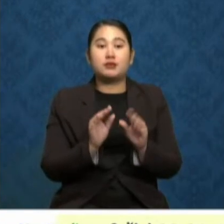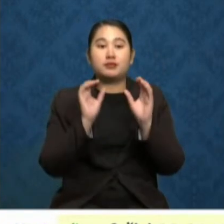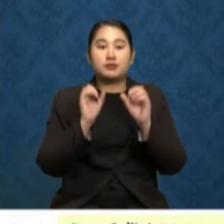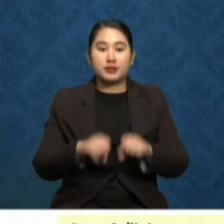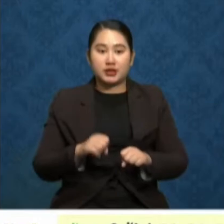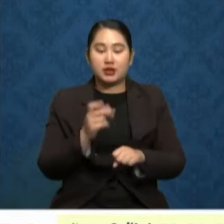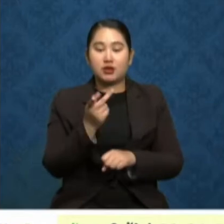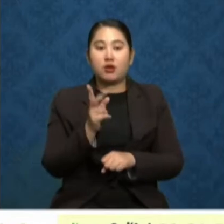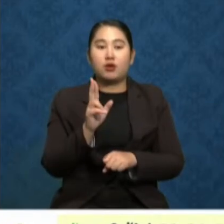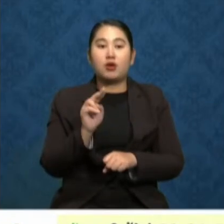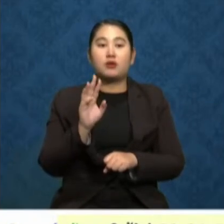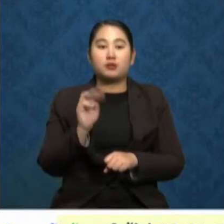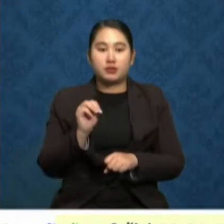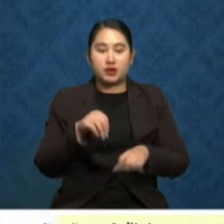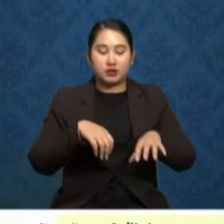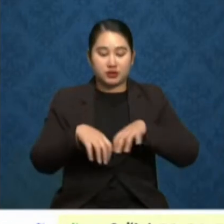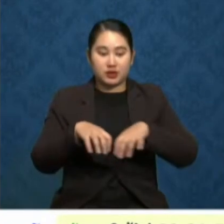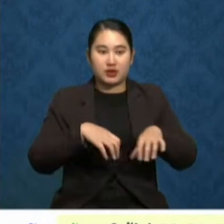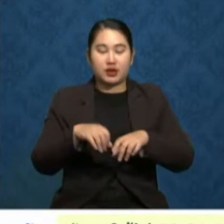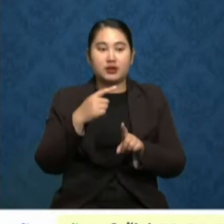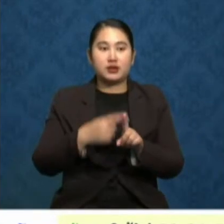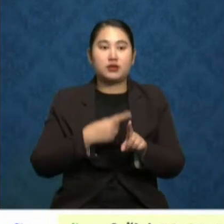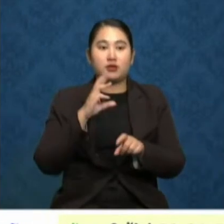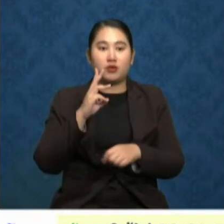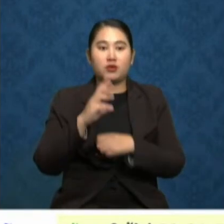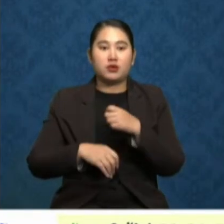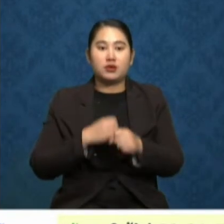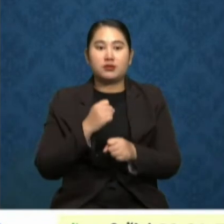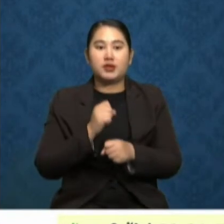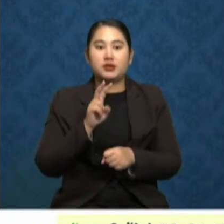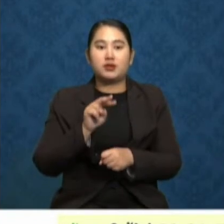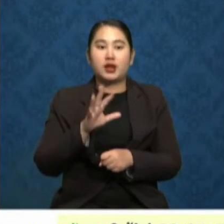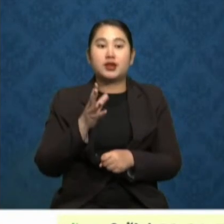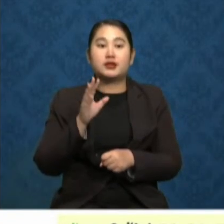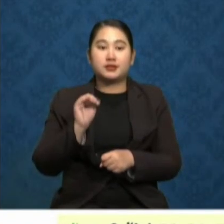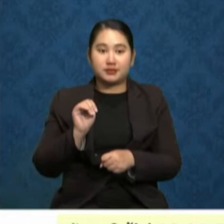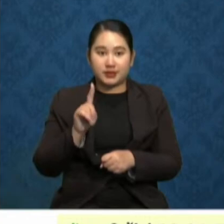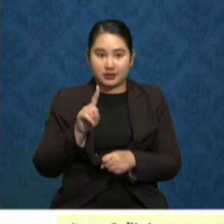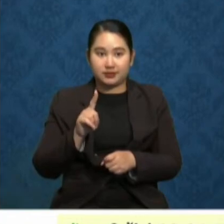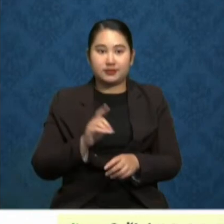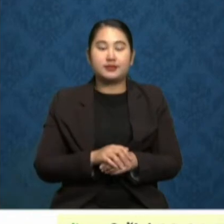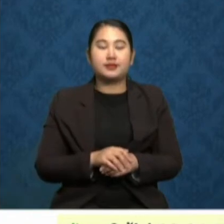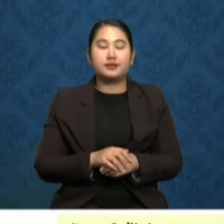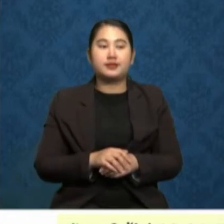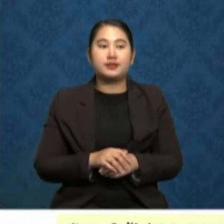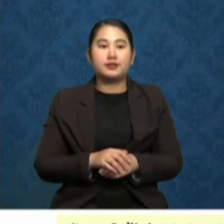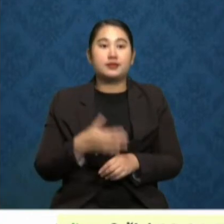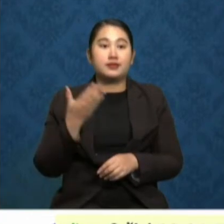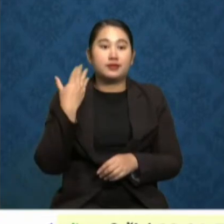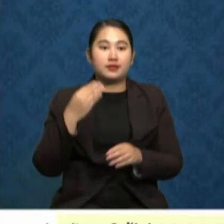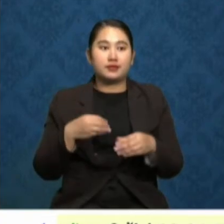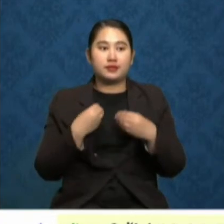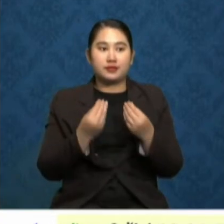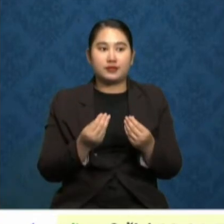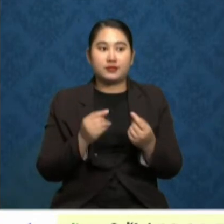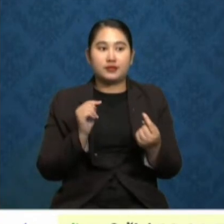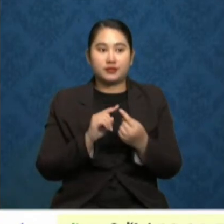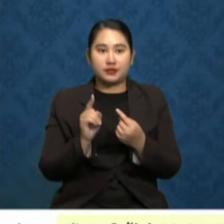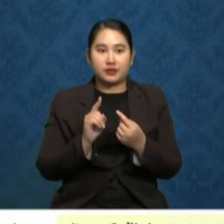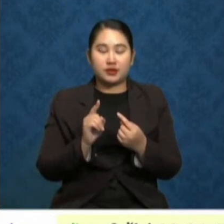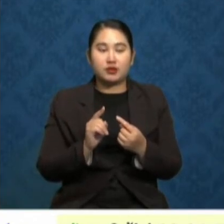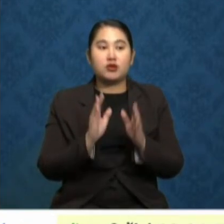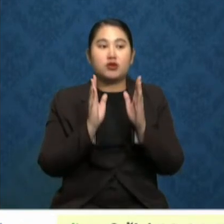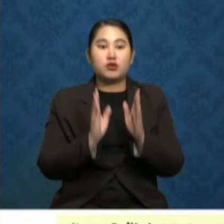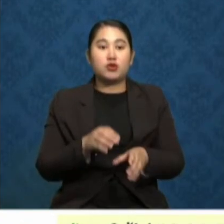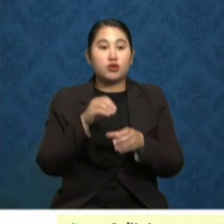ม.มิธนายนต 2541เคยให้พี่น้องที่อยู่ใเขต